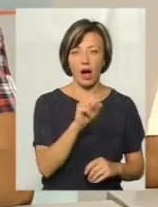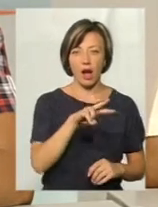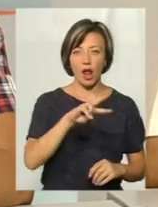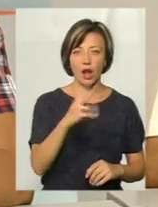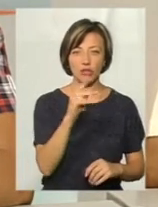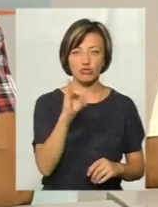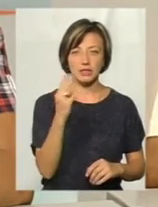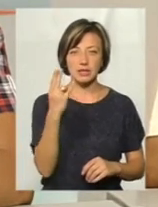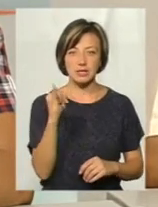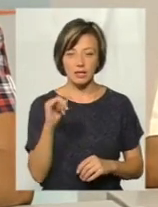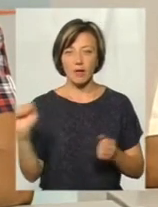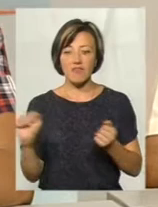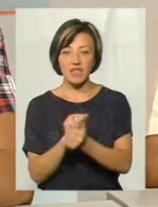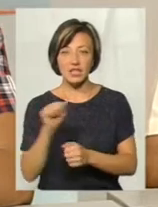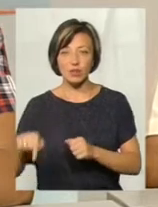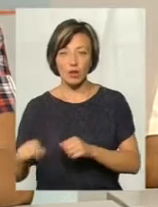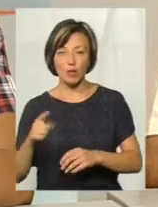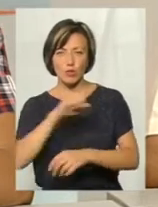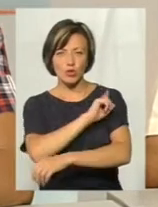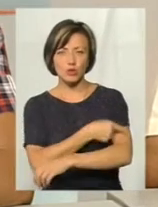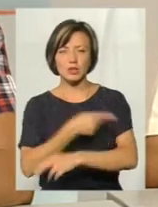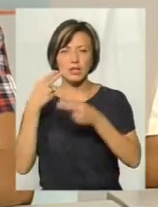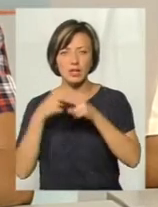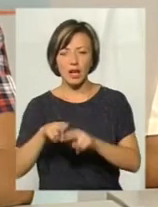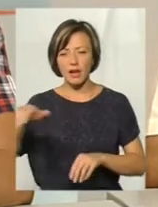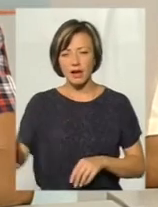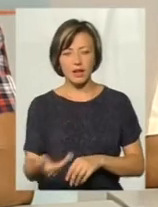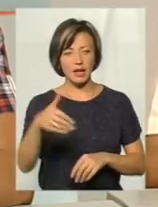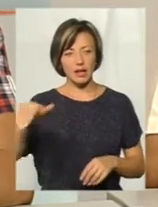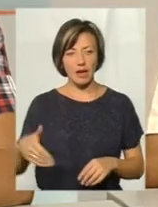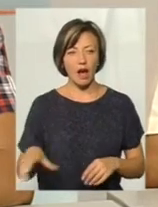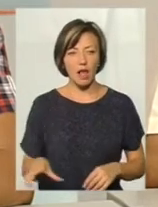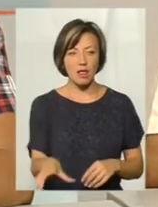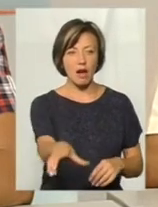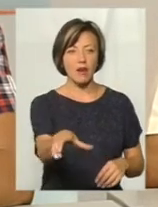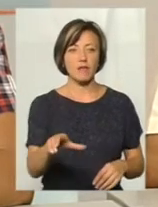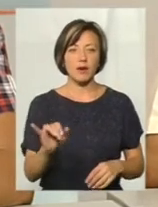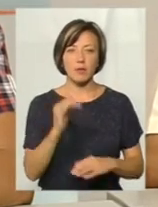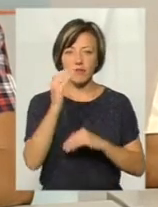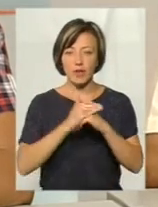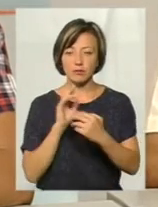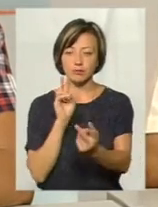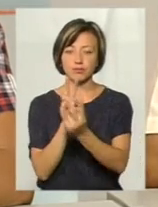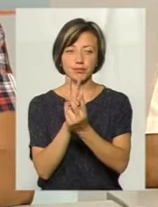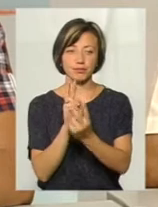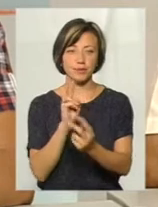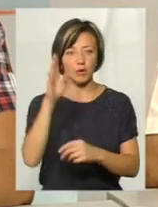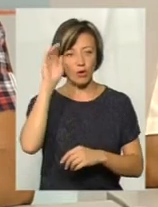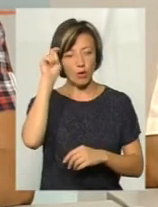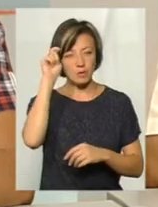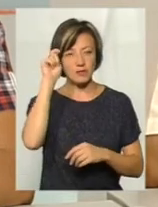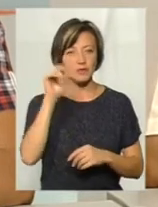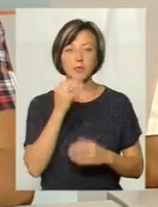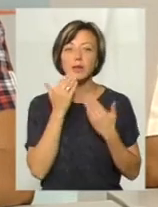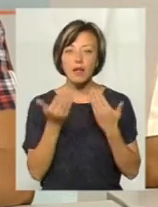вже висохла пойма, а там потужна техніка, риє канави, значить. Ми ввечері підійшли до цих меліораторів, хлопців,